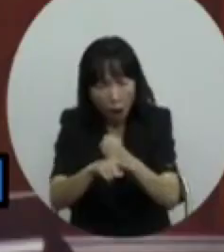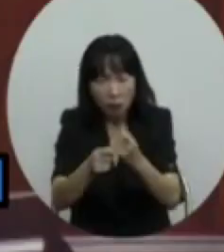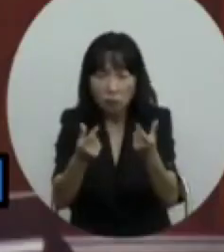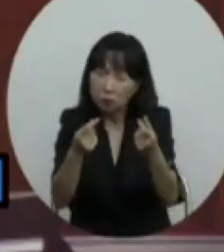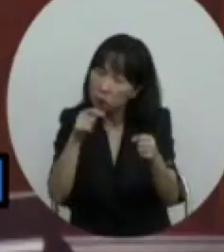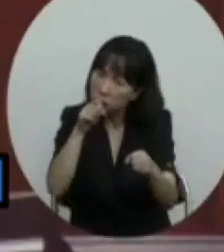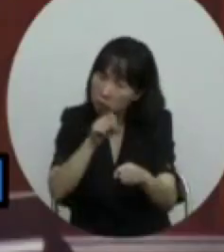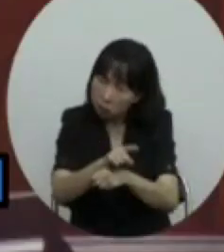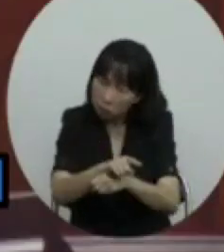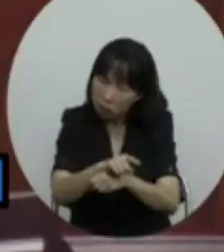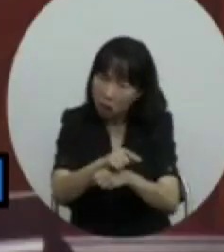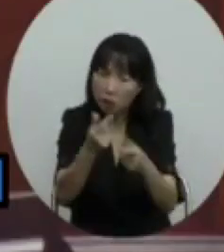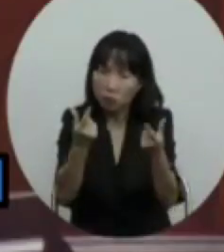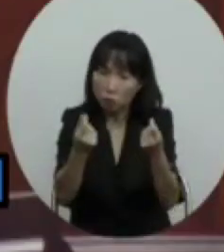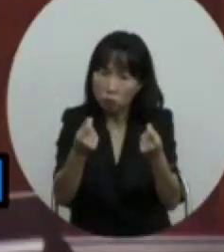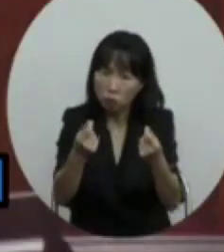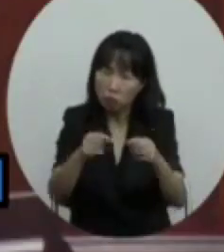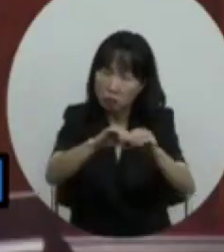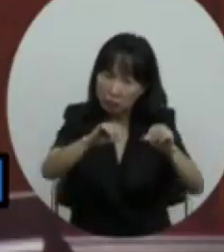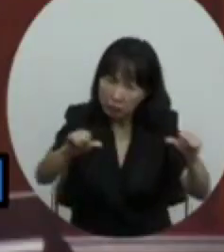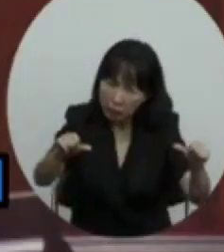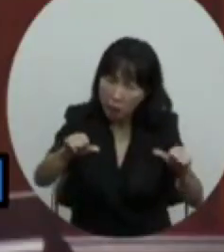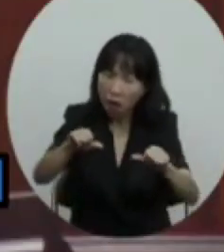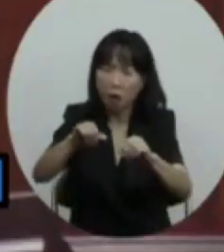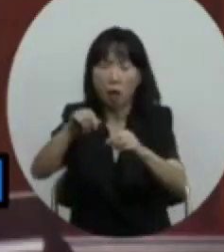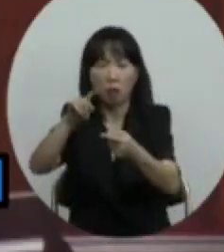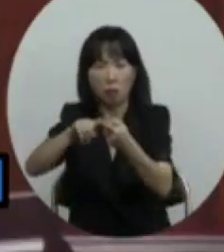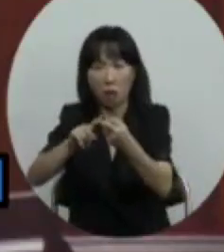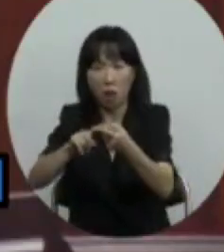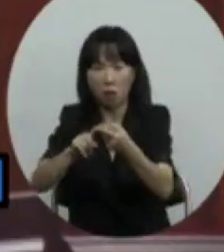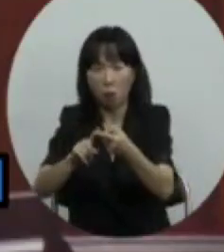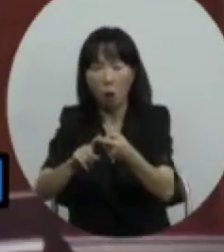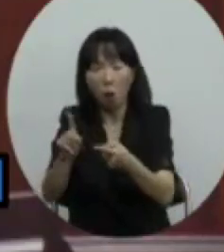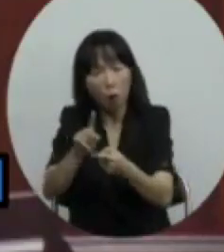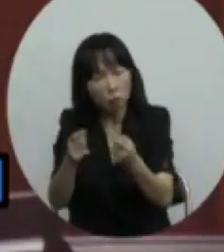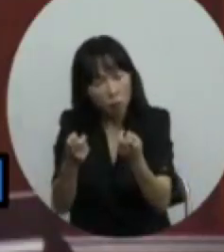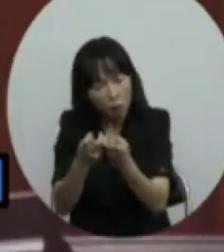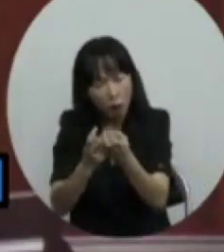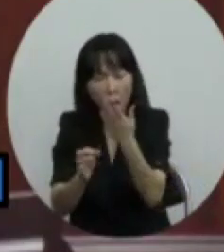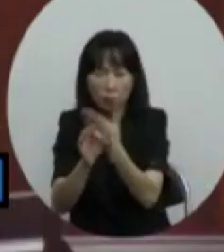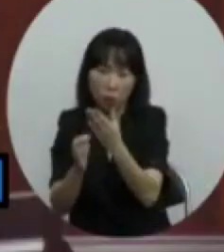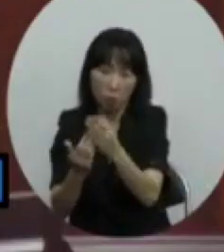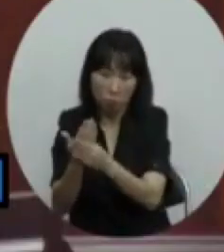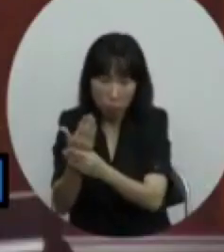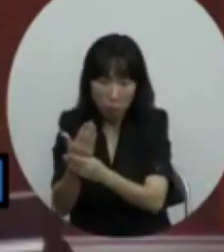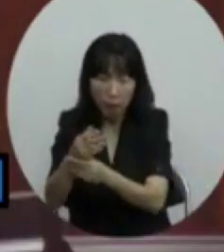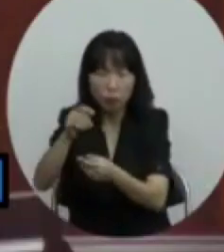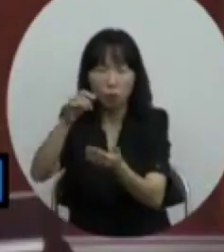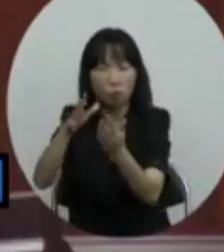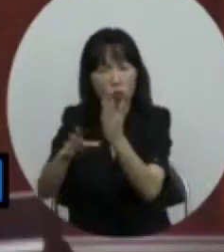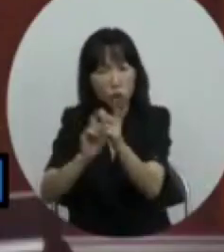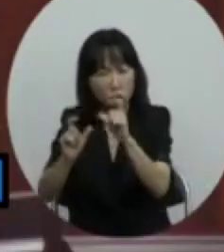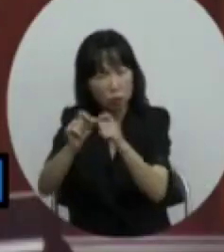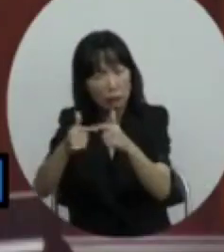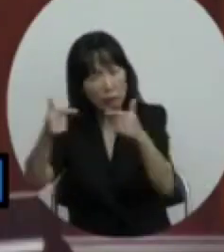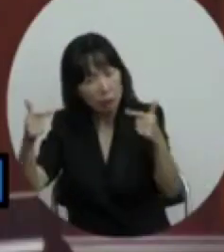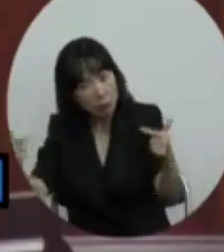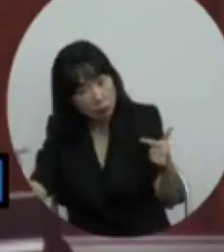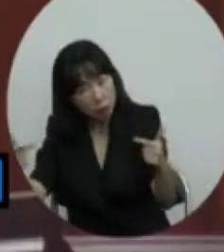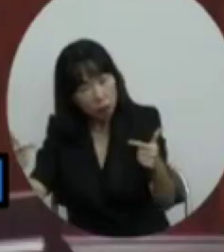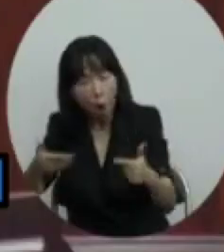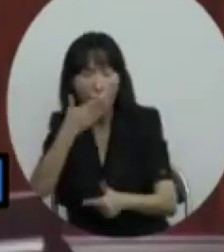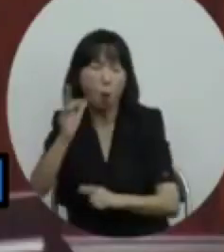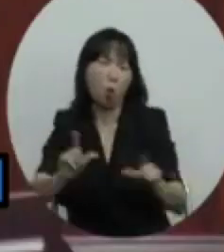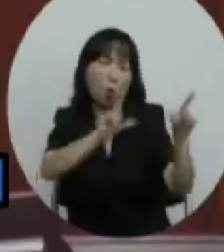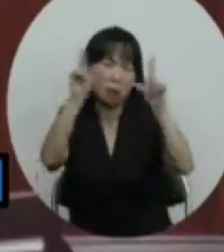보급, 황무지 개간 등 토지 생산력 증대와 경작지 확대로 백성들이 먹고